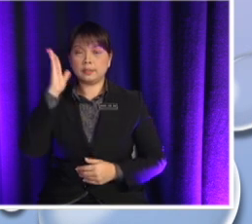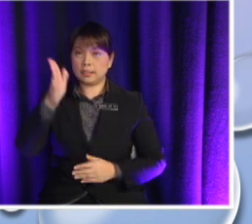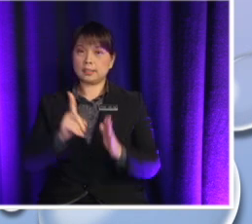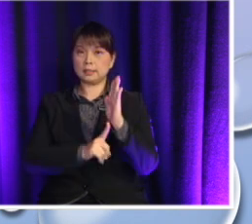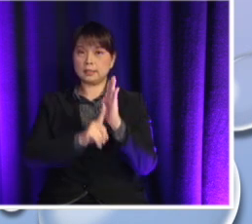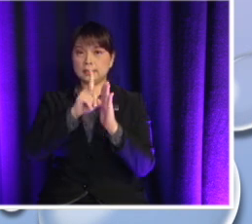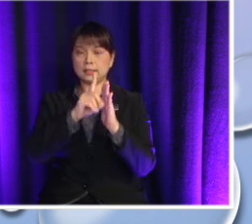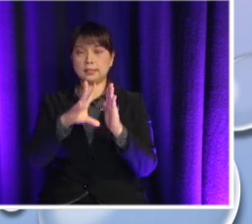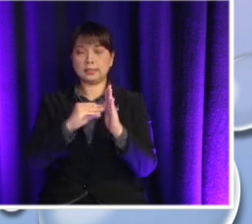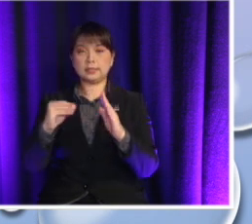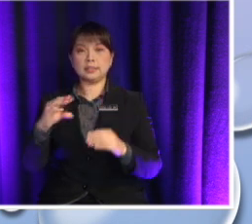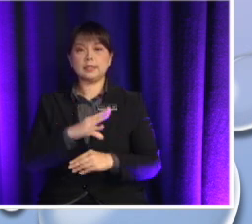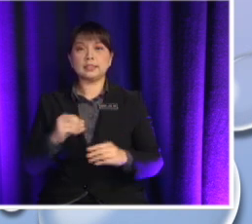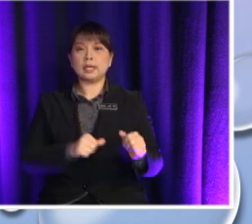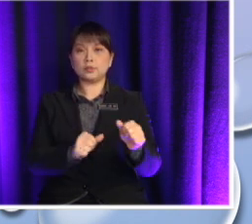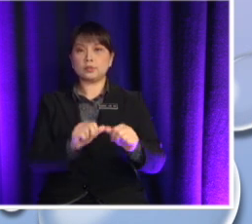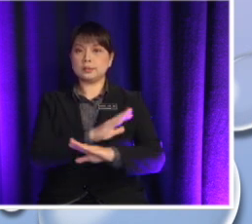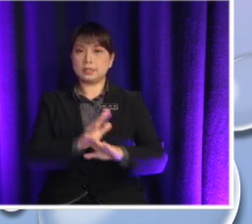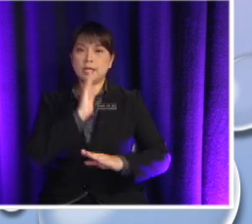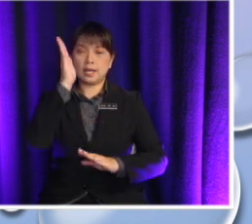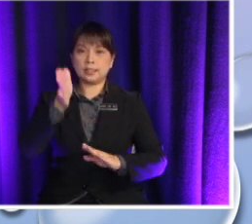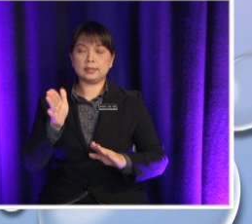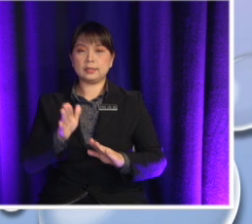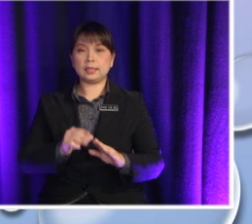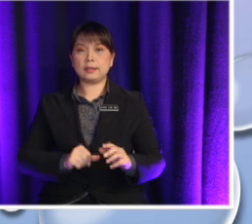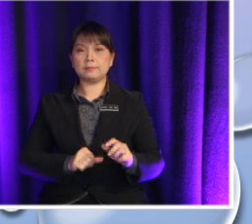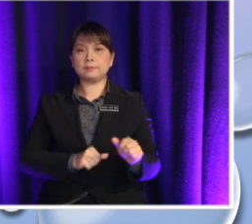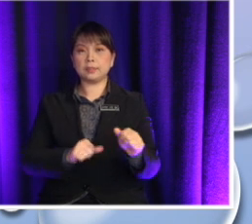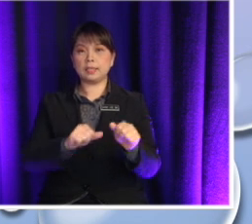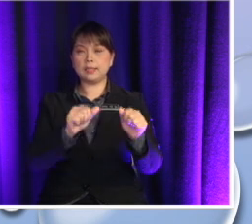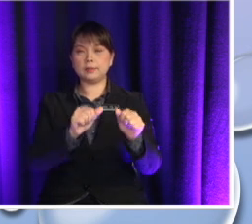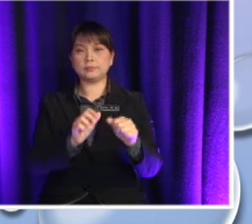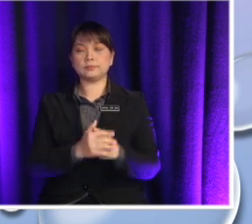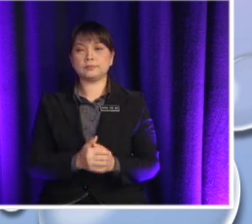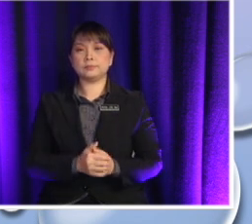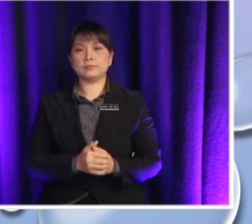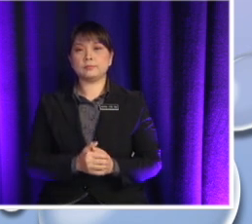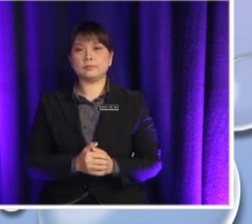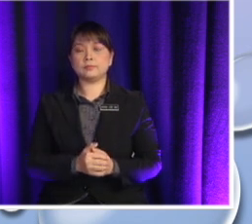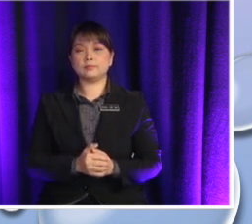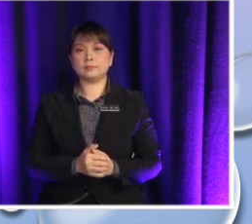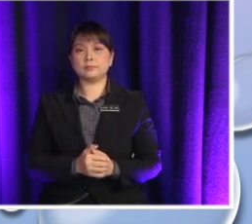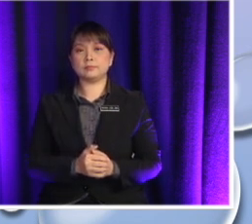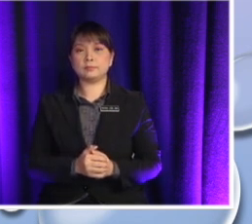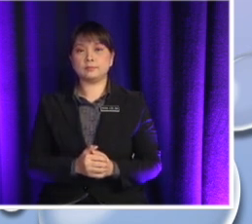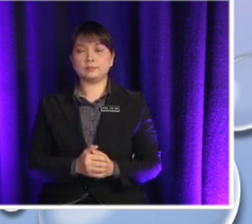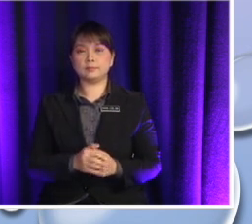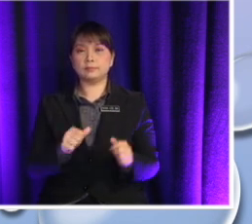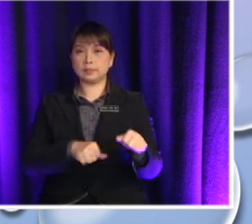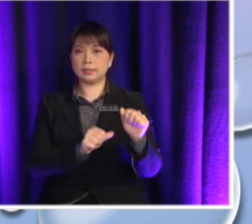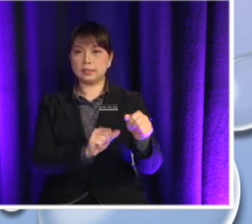tinggi arus takkan boleh mengalir ke sini. Ibarat kita kata kalau sini tinggi, sifat arus mengalir dia akan mengalir